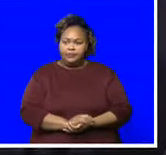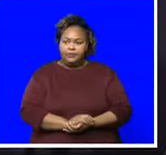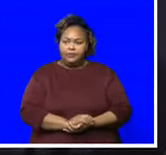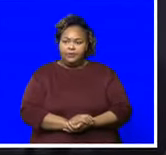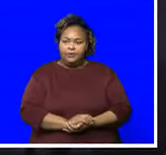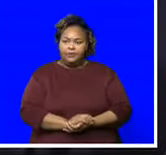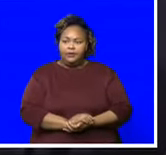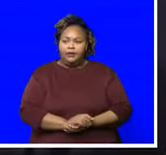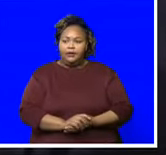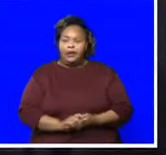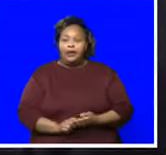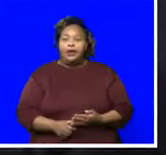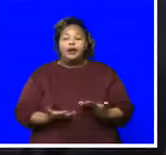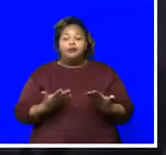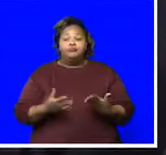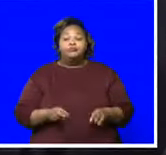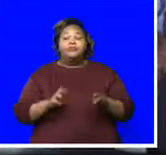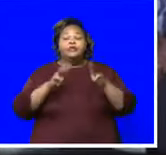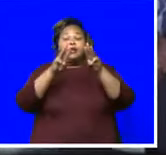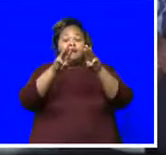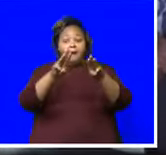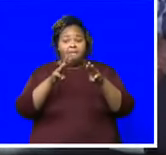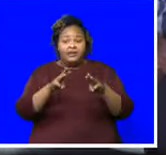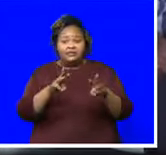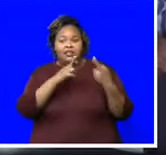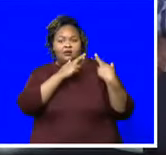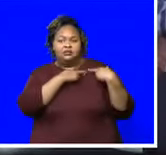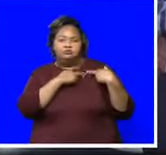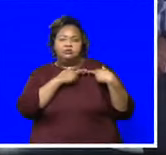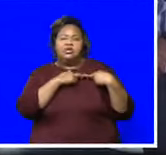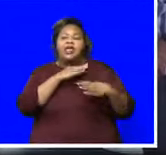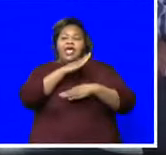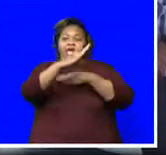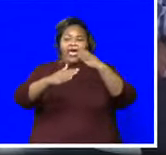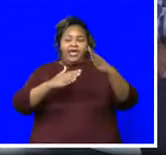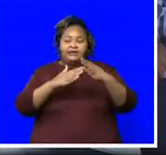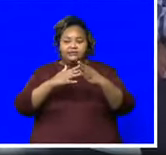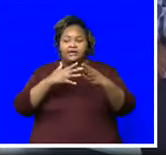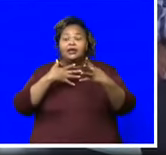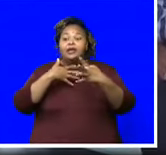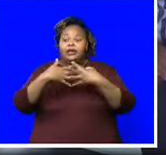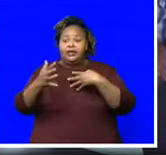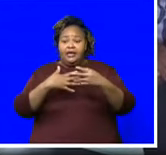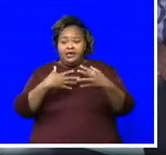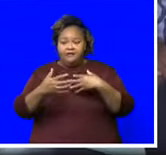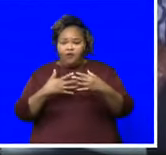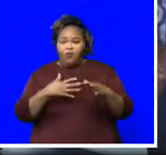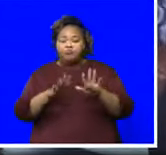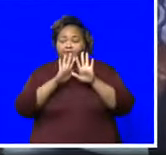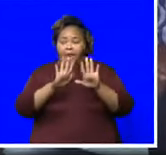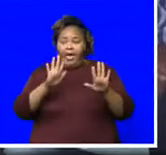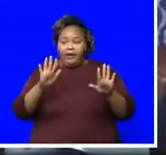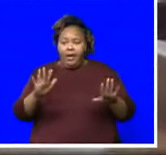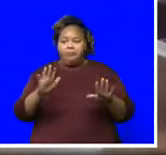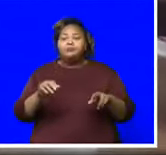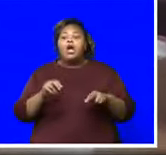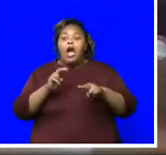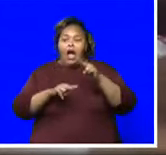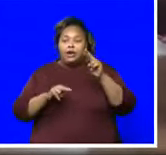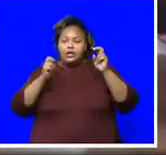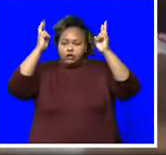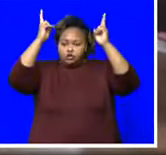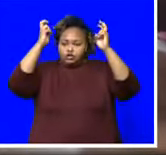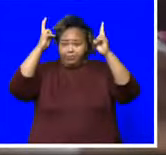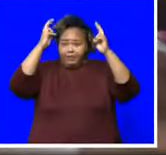belikhushwa ngephansi kwesicuwe lesithe mandle imisamo The Power of Museums Kula kuleli liligubhe emsamo losesibhedlela kamanzini